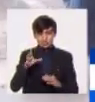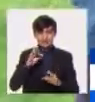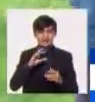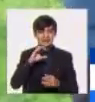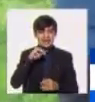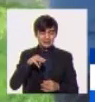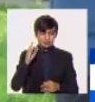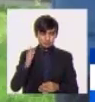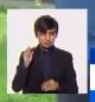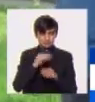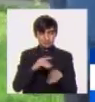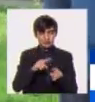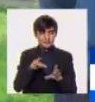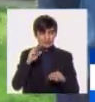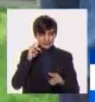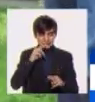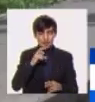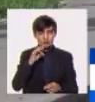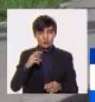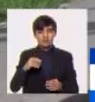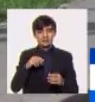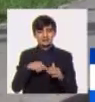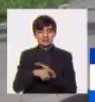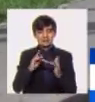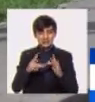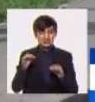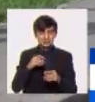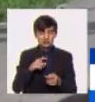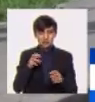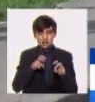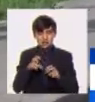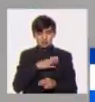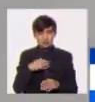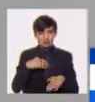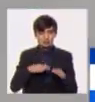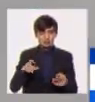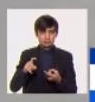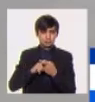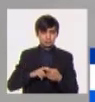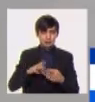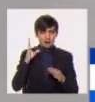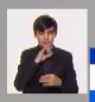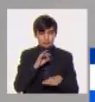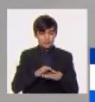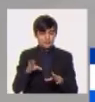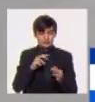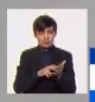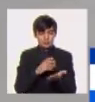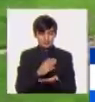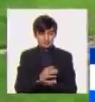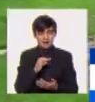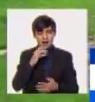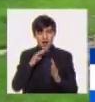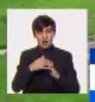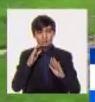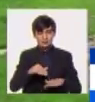Бірақ осылай интернет сигналын сай-сайдан іздеп жүргенде індетті балаларымыз жұқтырып ала ма деген қауіп бар, дейді тұрғындар. Өйткені ауылдың орталық көшесінен басқа